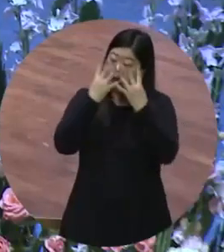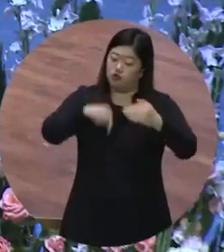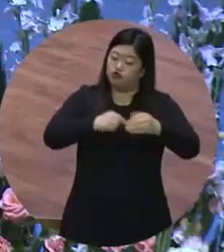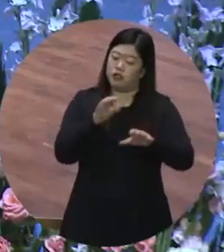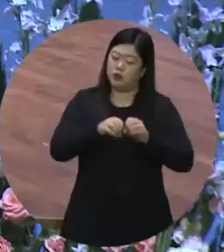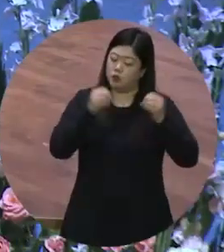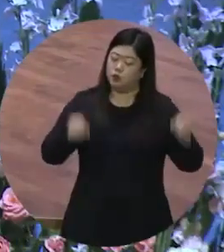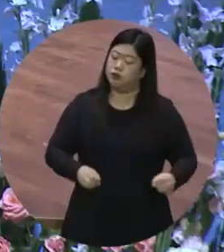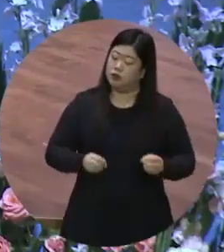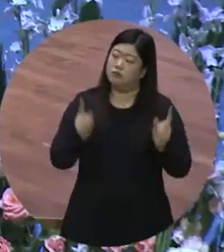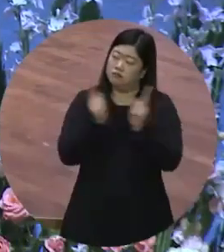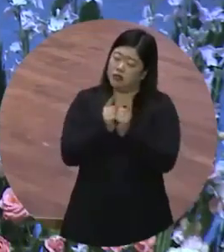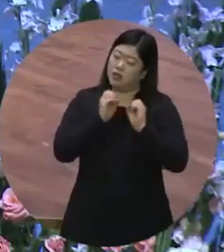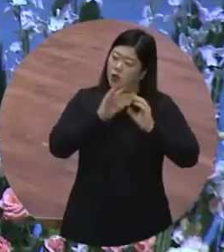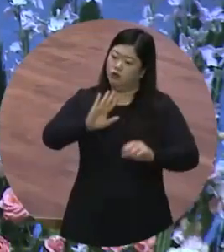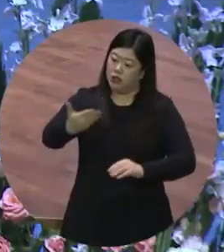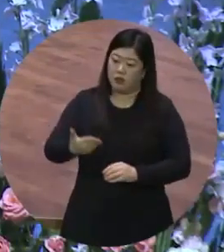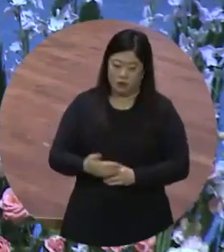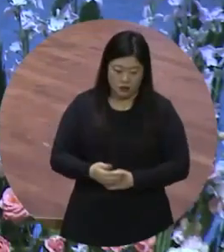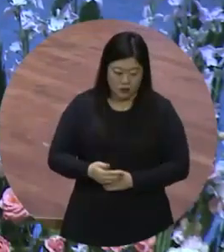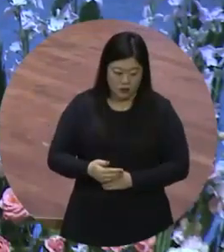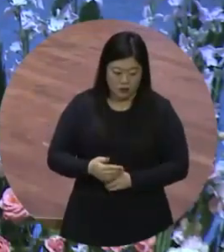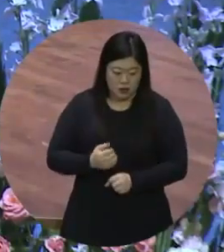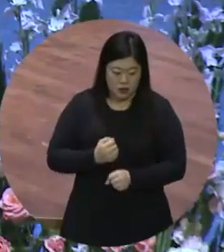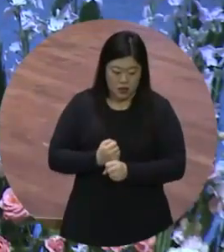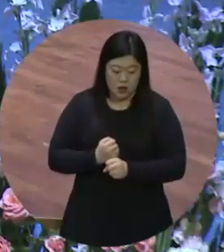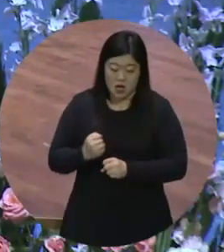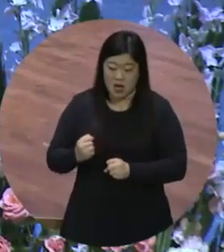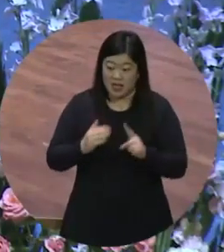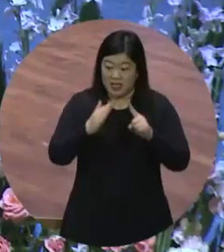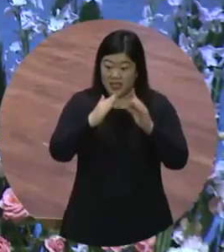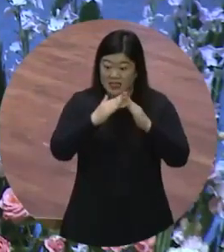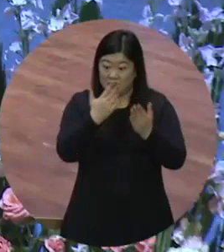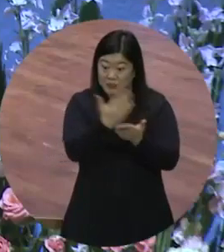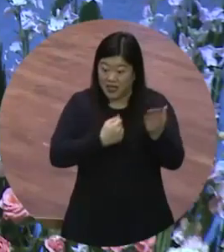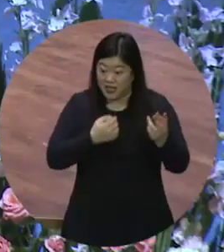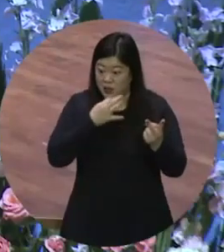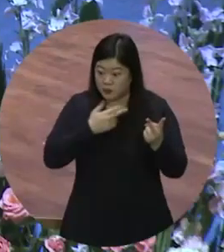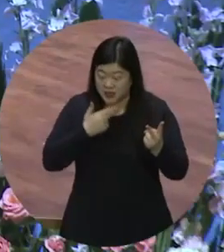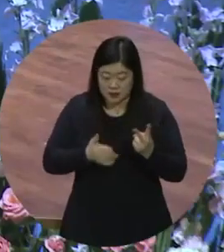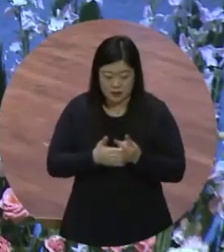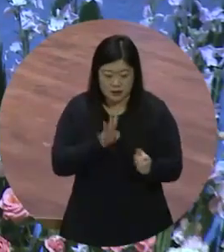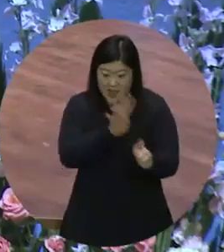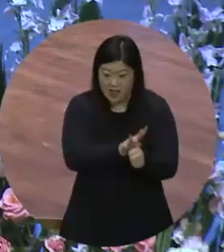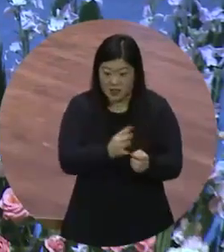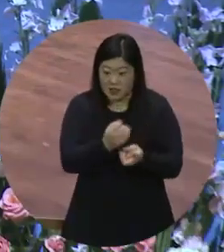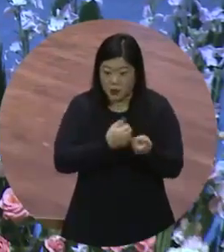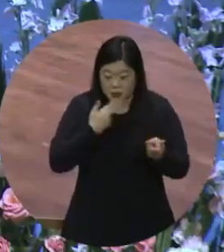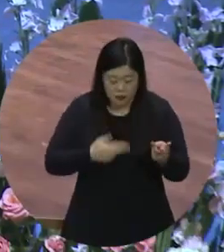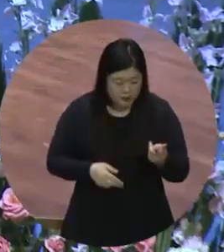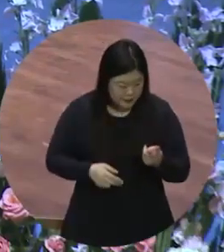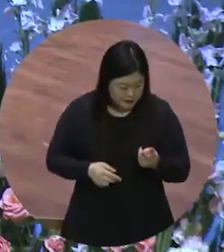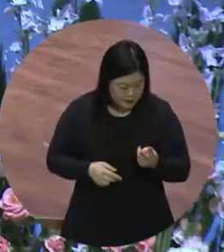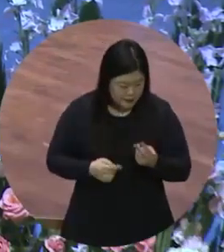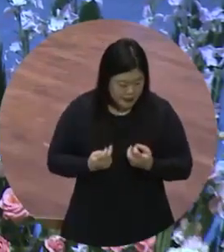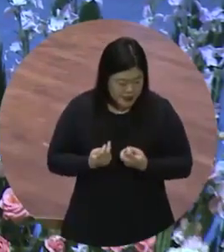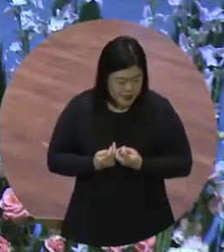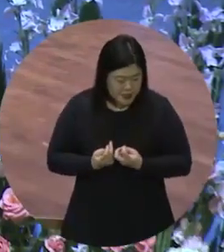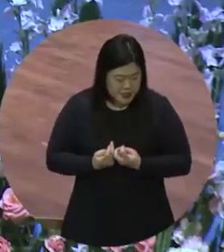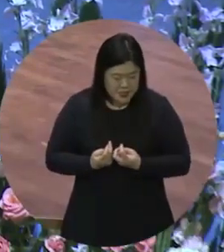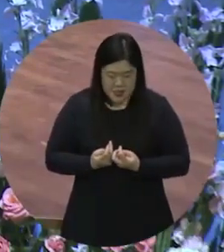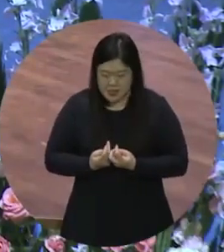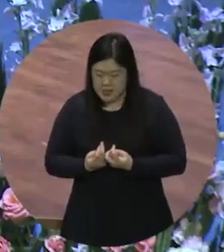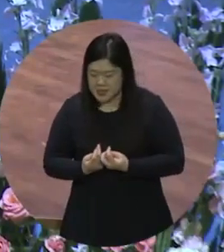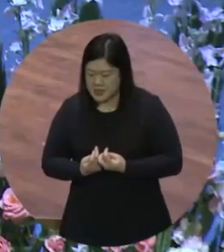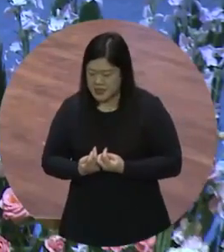그러니까, 아니, 너무 놀래가지고, 뭐라고 말하는 거 아닐까요? 공안이 심각한 표정